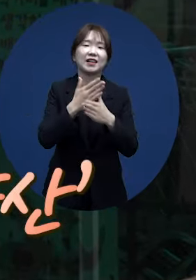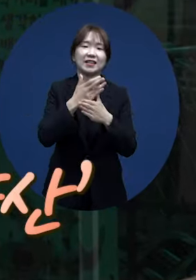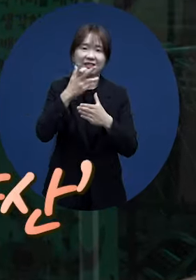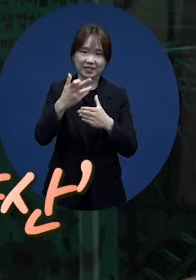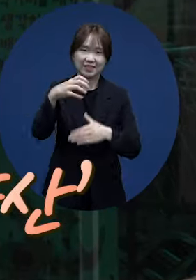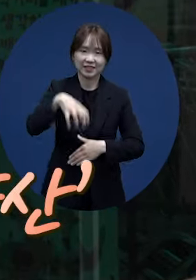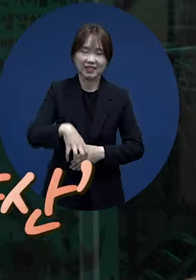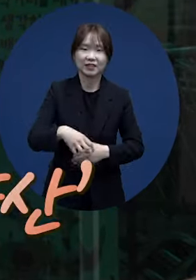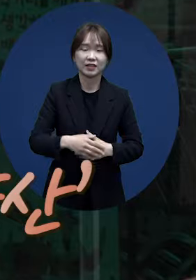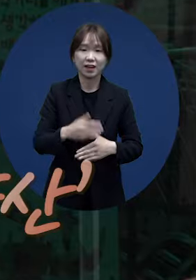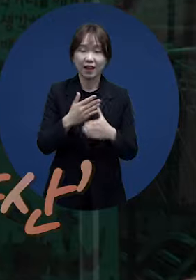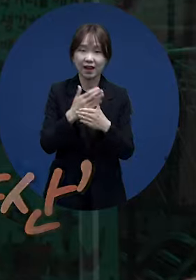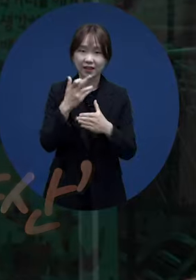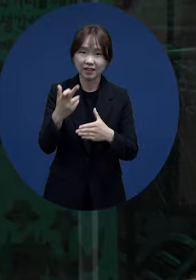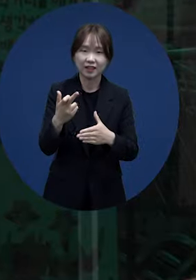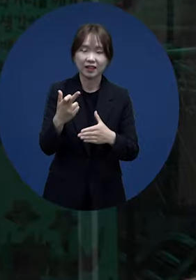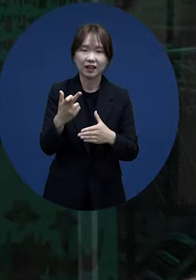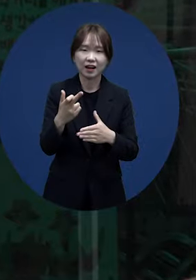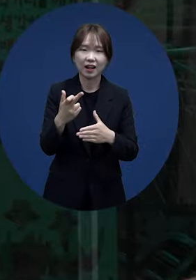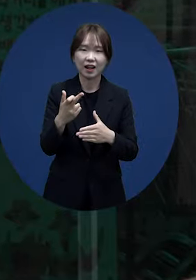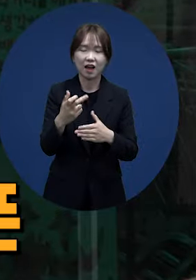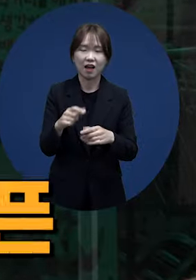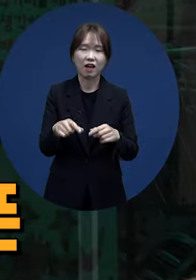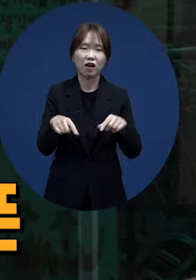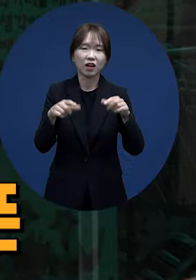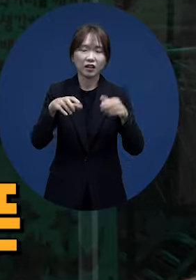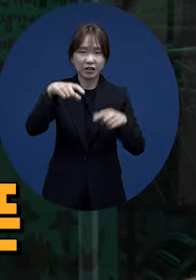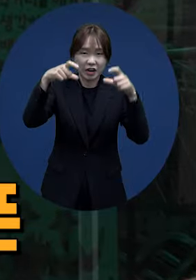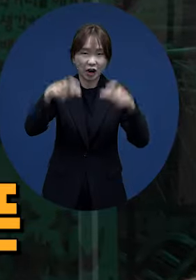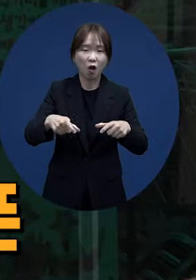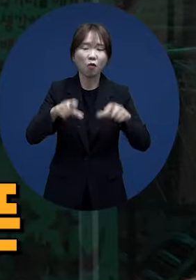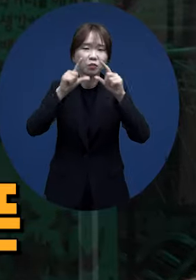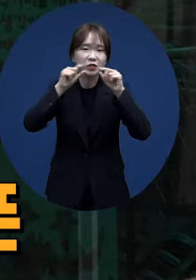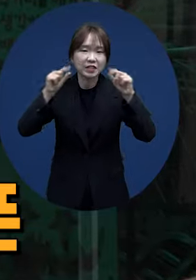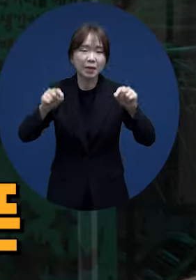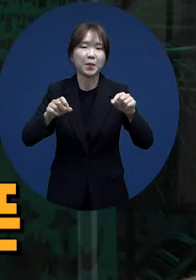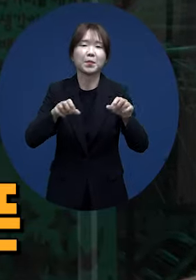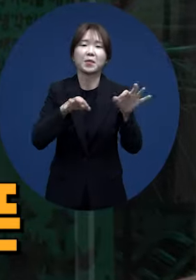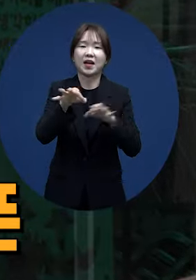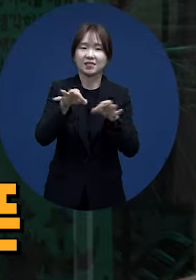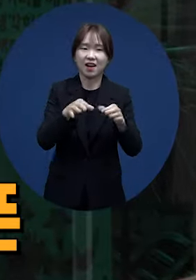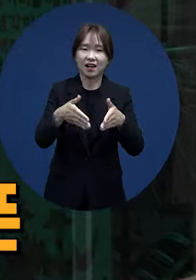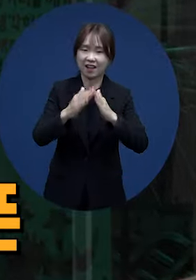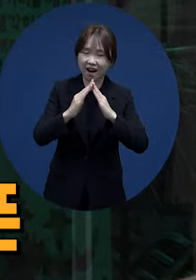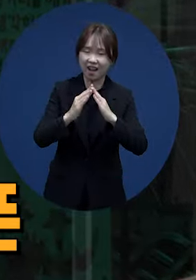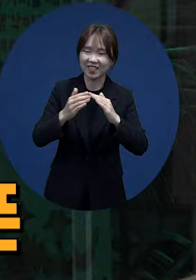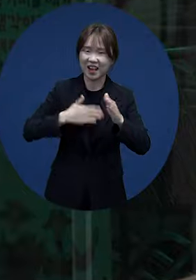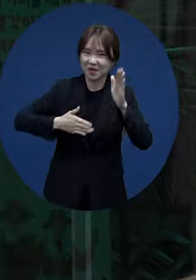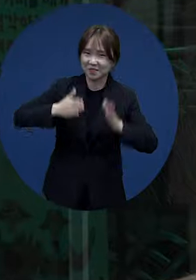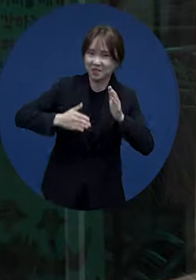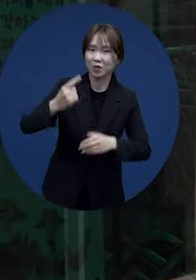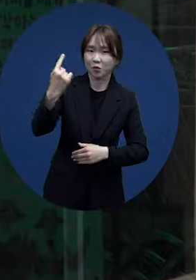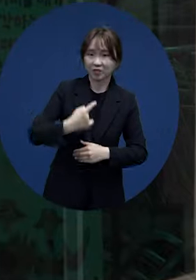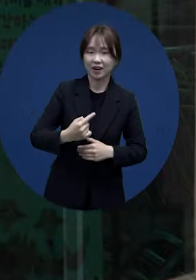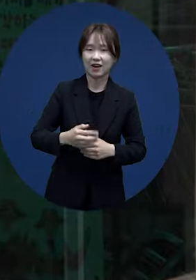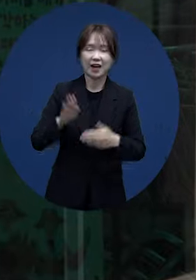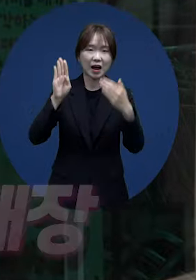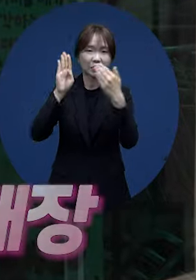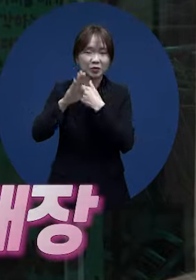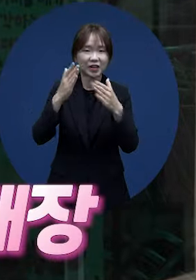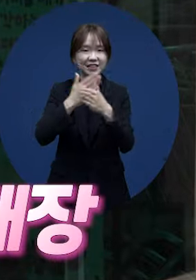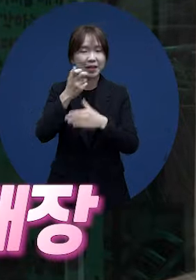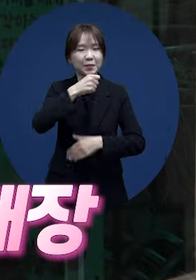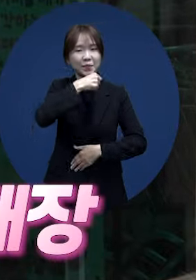바로 우리 양산이죠. 우리 양산에 로컬푸드 직매장이 생겼다고 해서 제가 직접 달려와 봤습니다. 앞으로